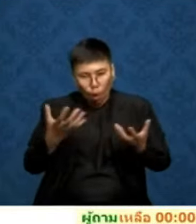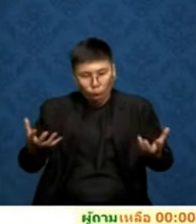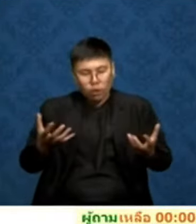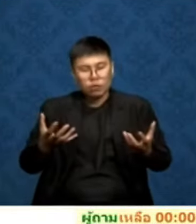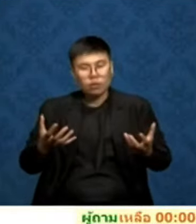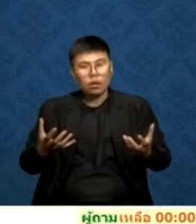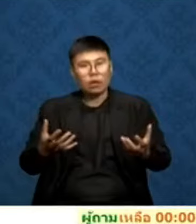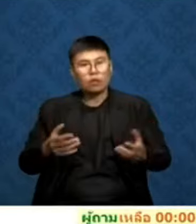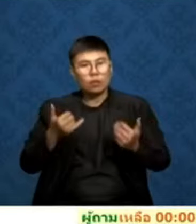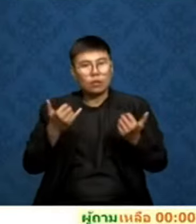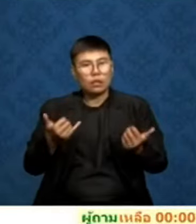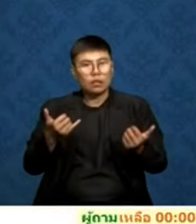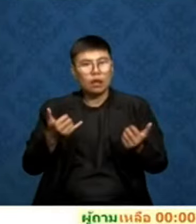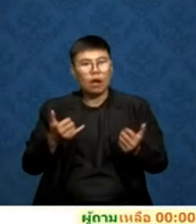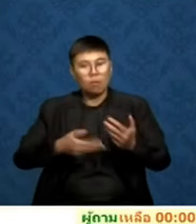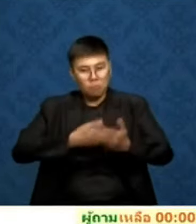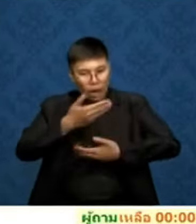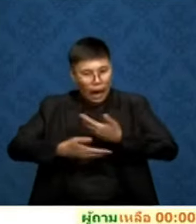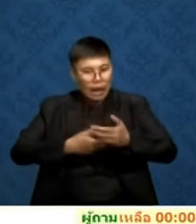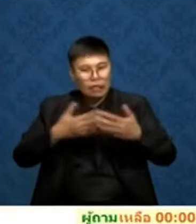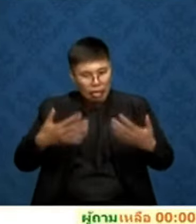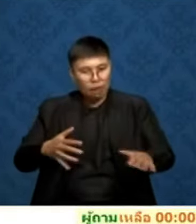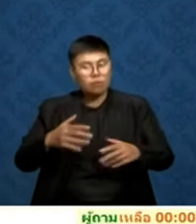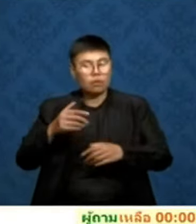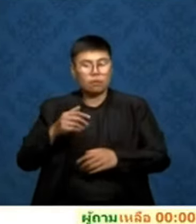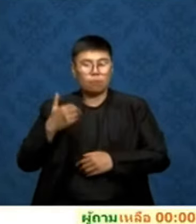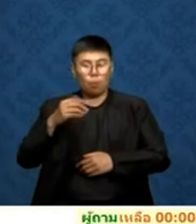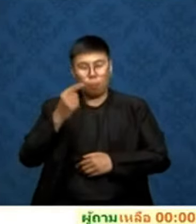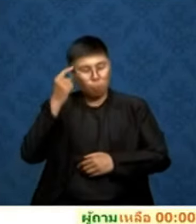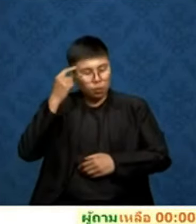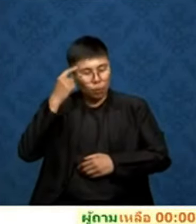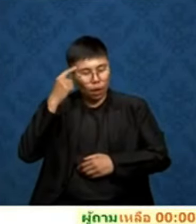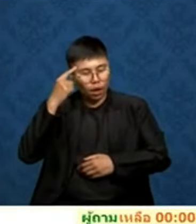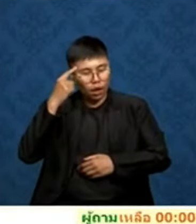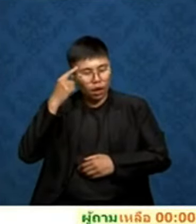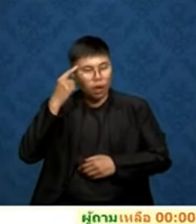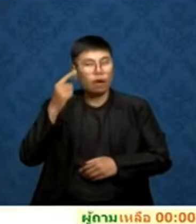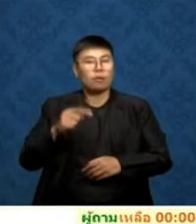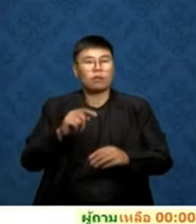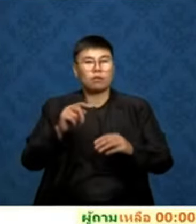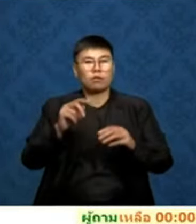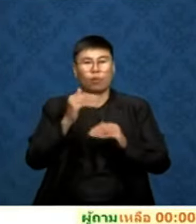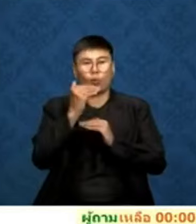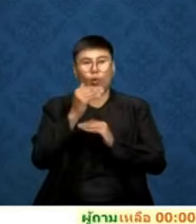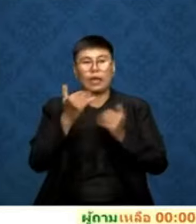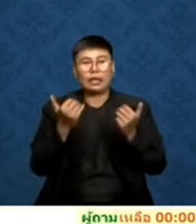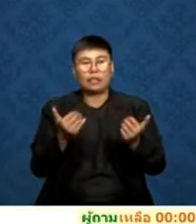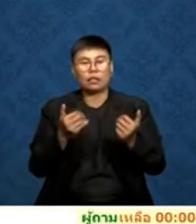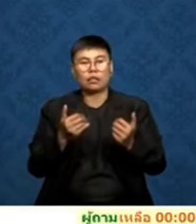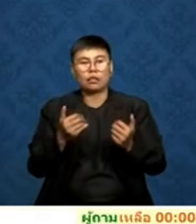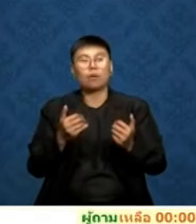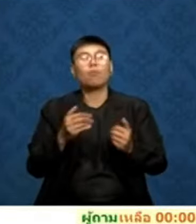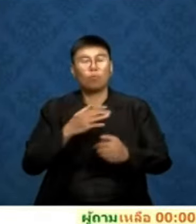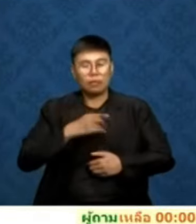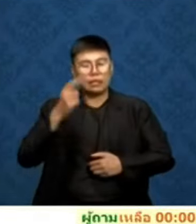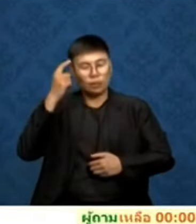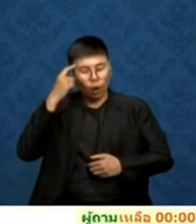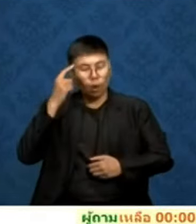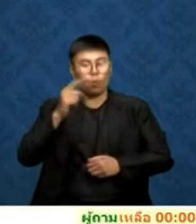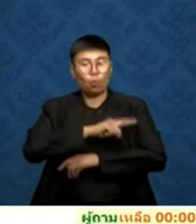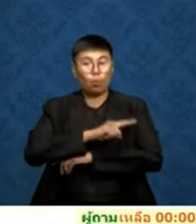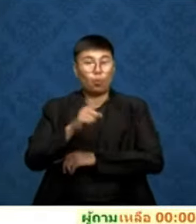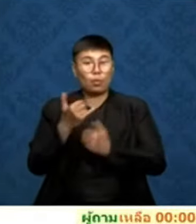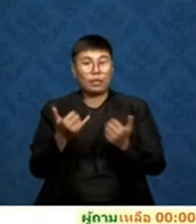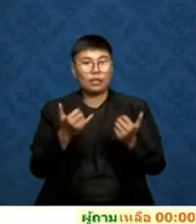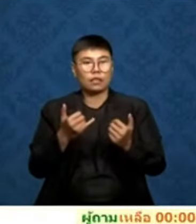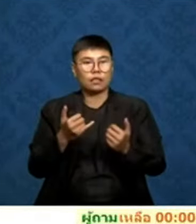งมาถึง consumer product นะครับดังนั้นผมก็คิดว่ามาตรการเหล่านี้เนี่ยครับก็เป็นสิ่งที่เราจะต้องทำผมคิดว่าวันนี้เรา